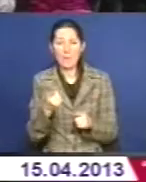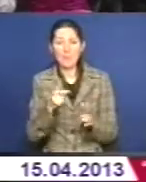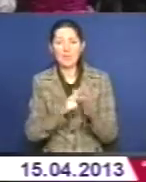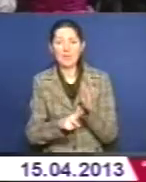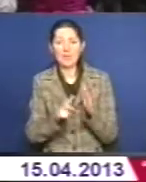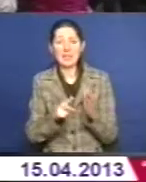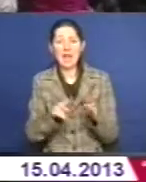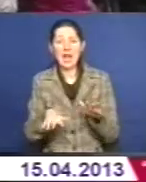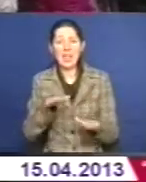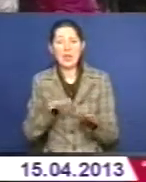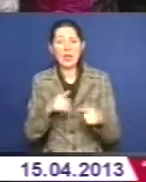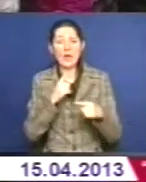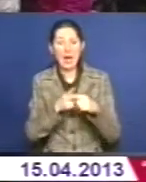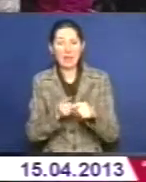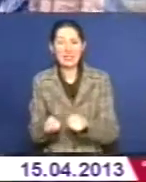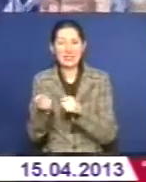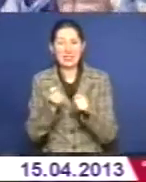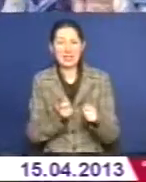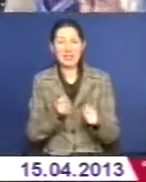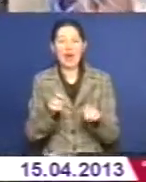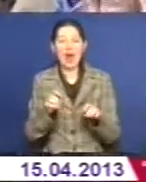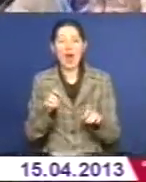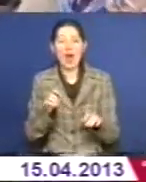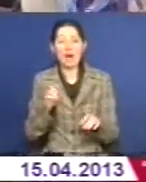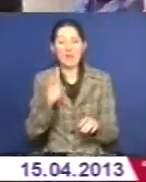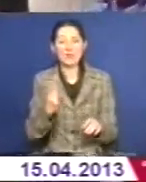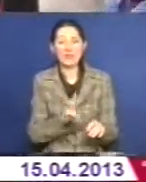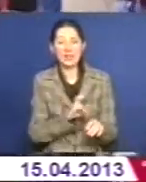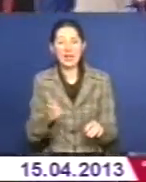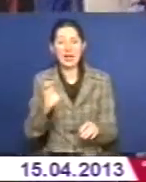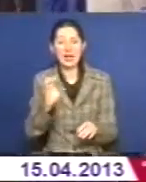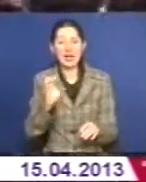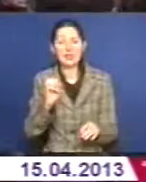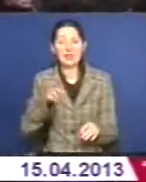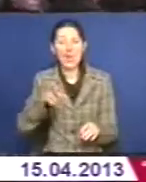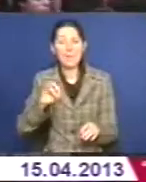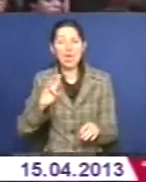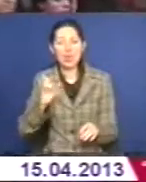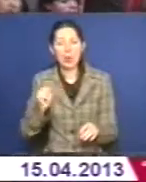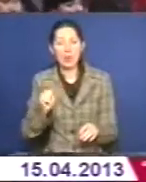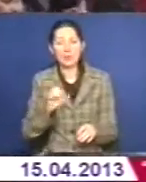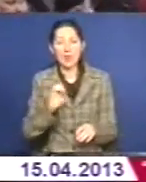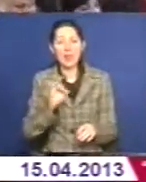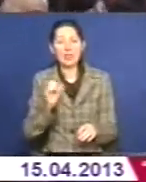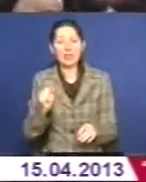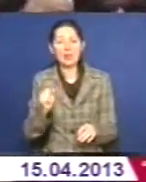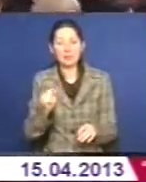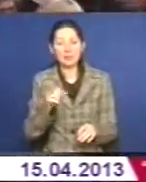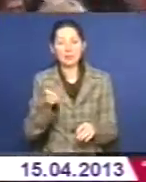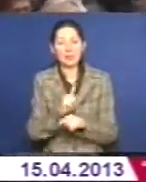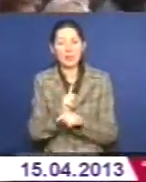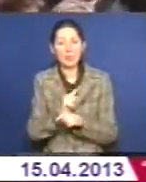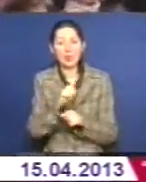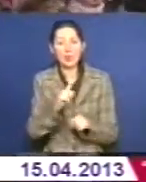80-кілограмовий хрест ніс владика Василій Семенюк, архієпископ і митрополит Тернопільсько-Зборівської єпархії